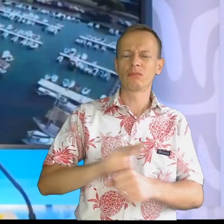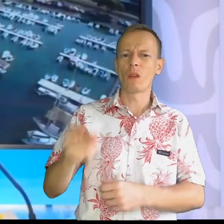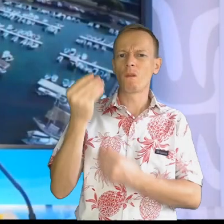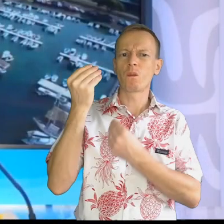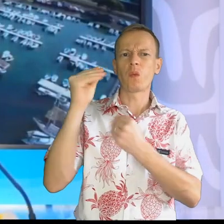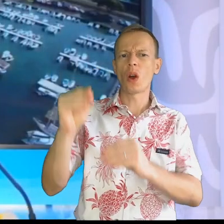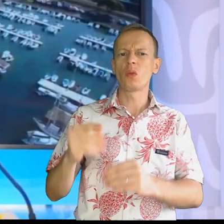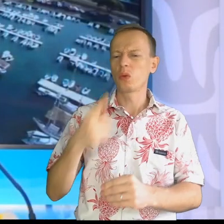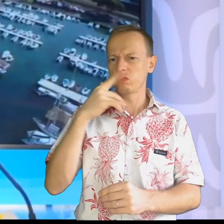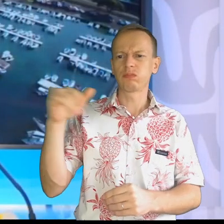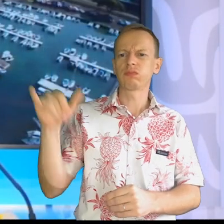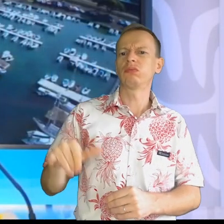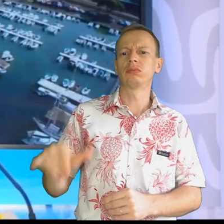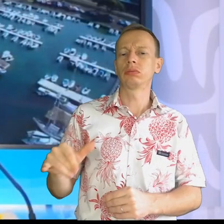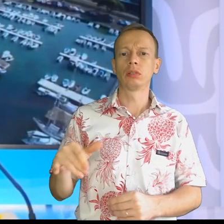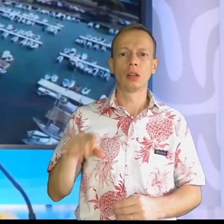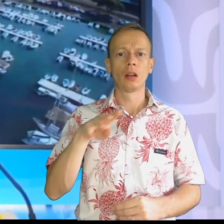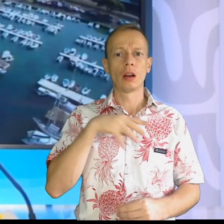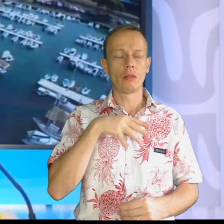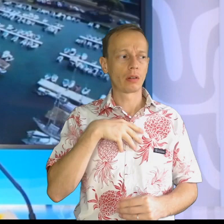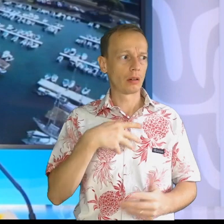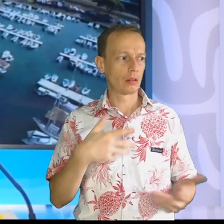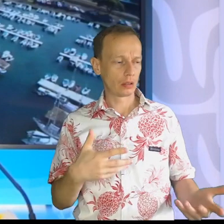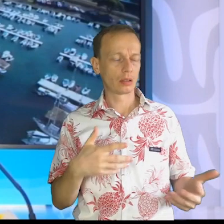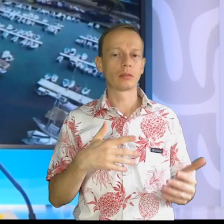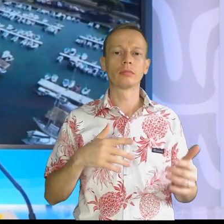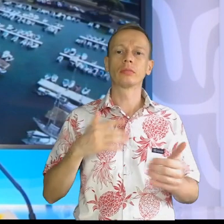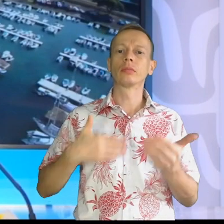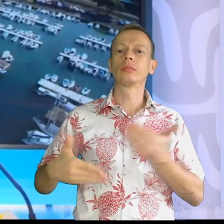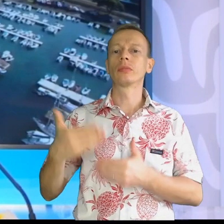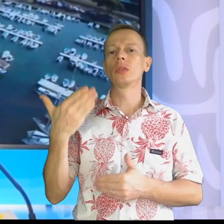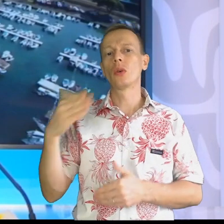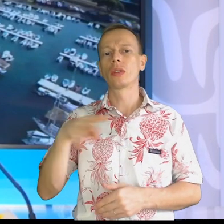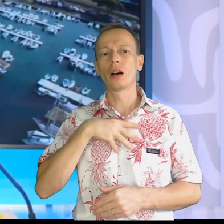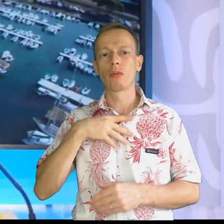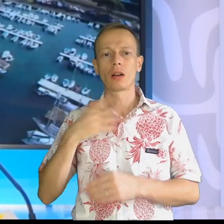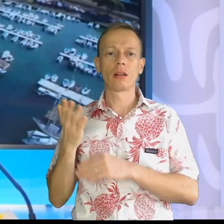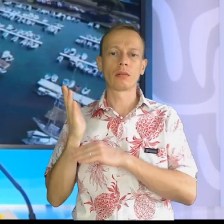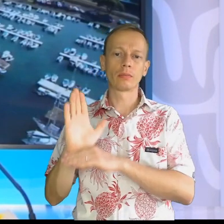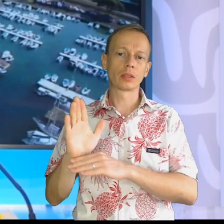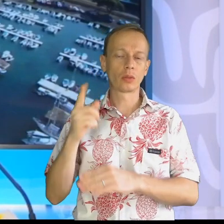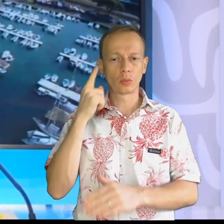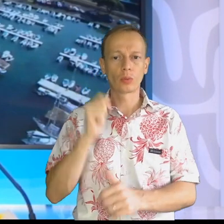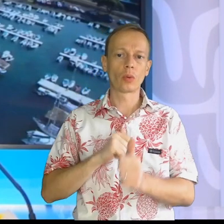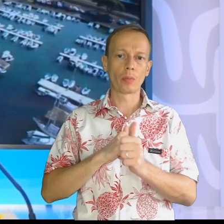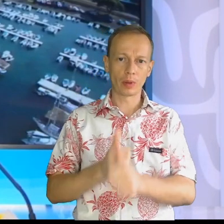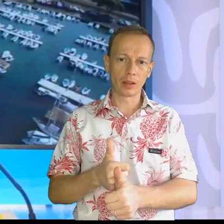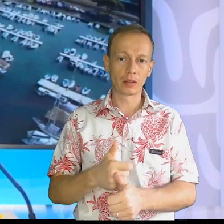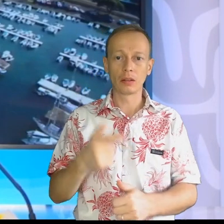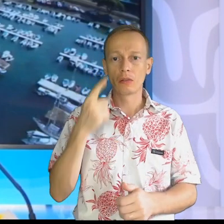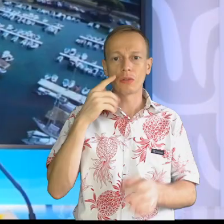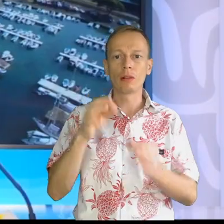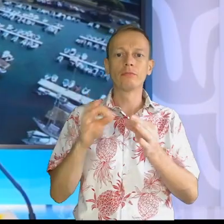alors traité, je cite, de voyou et de vaurien. Maître Bourion était représenté par Maître Chapouille. On écoute